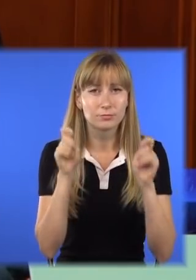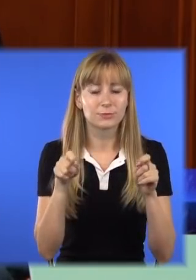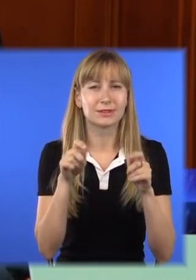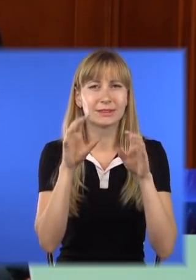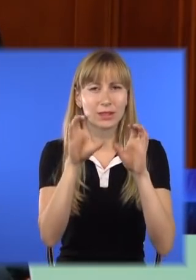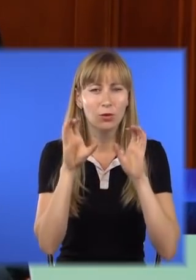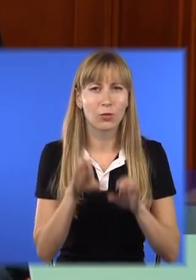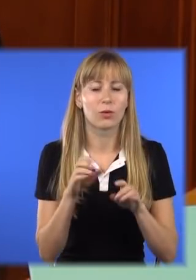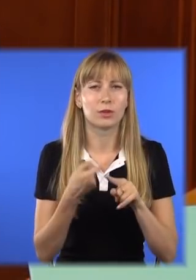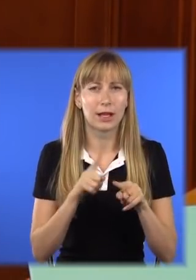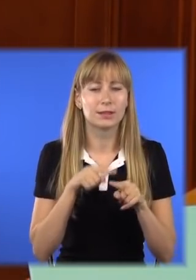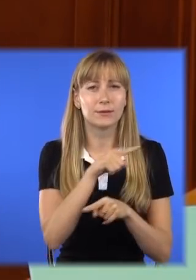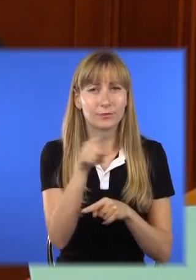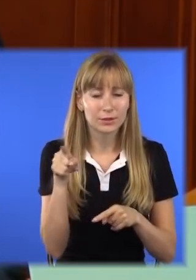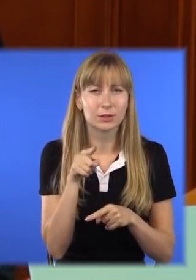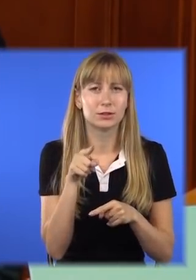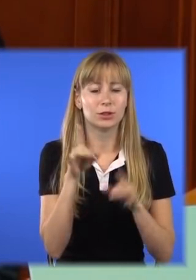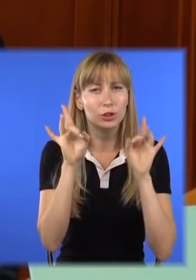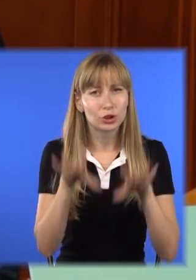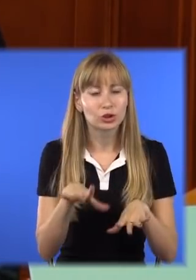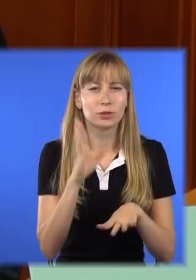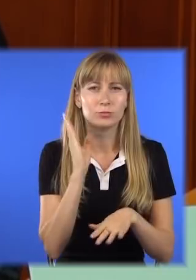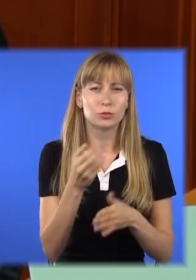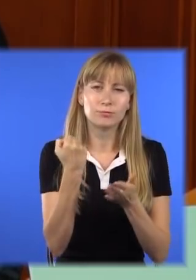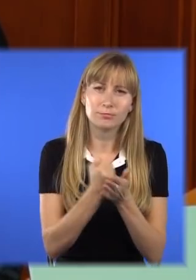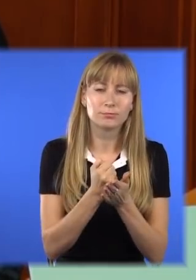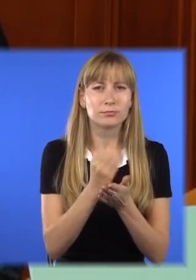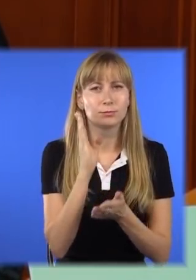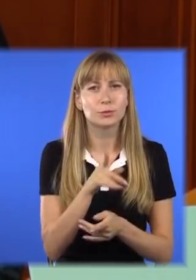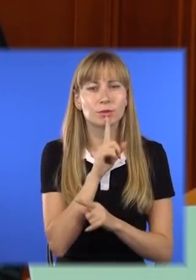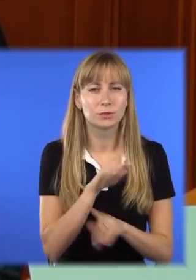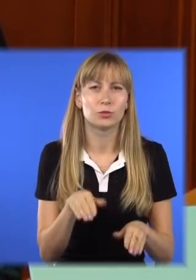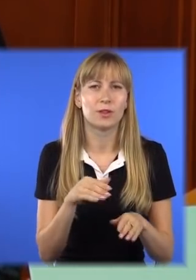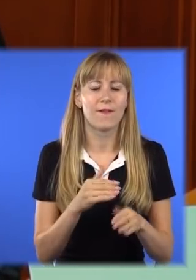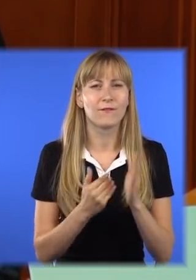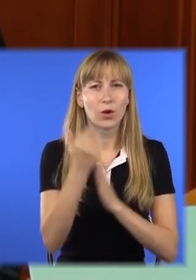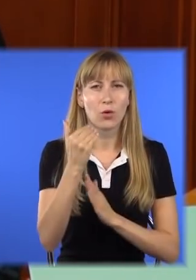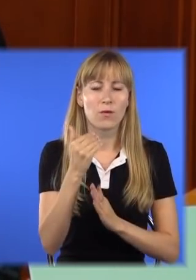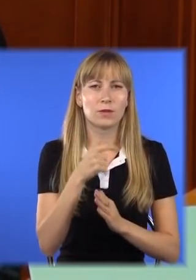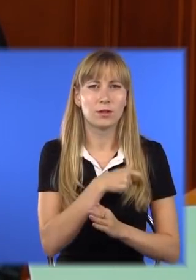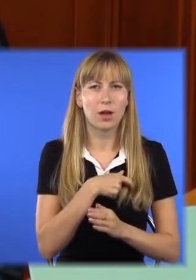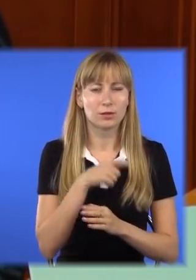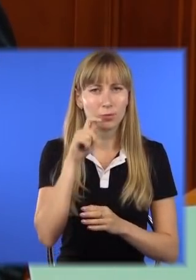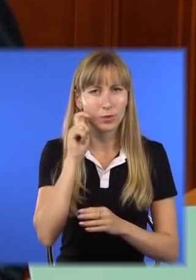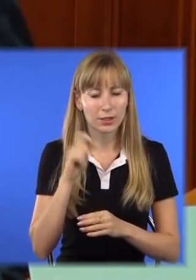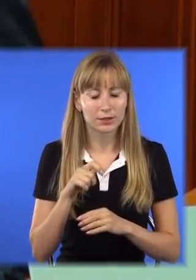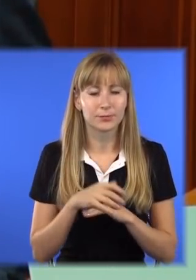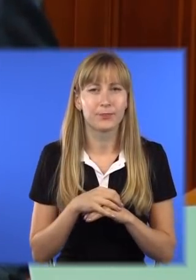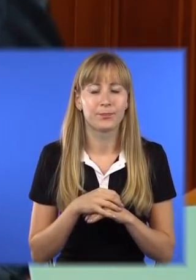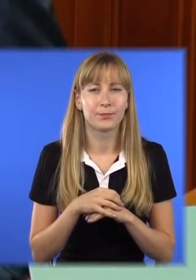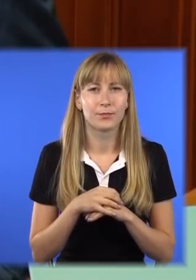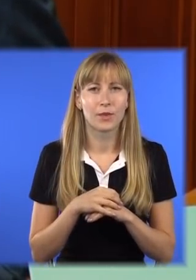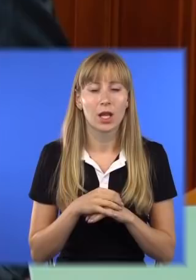цьому питанні, дорогі мої, за вами, за Верховною Радою України. І з